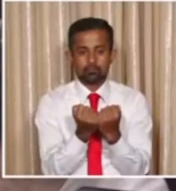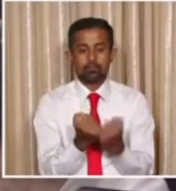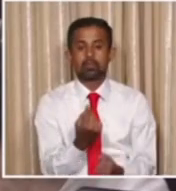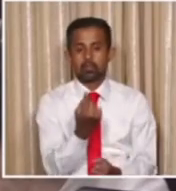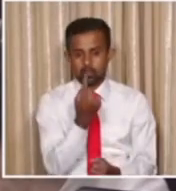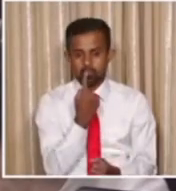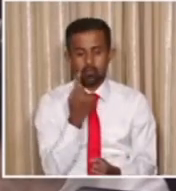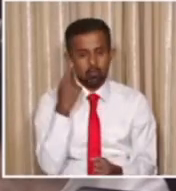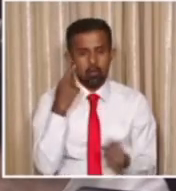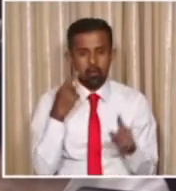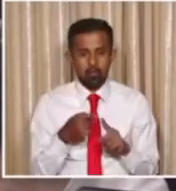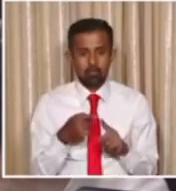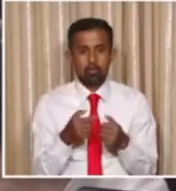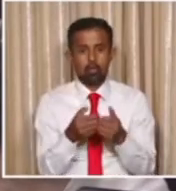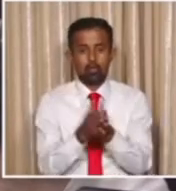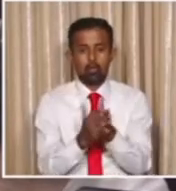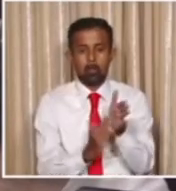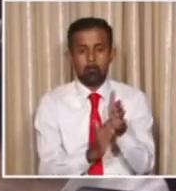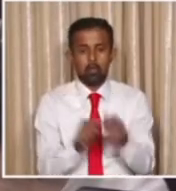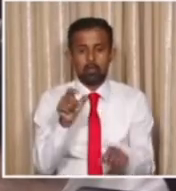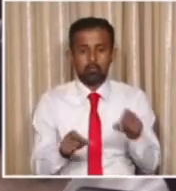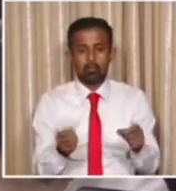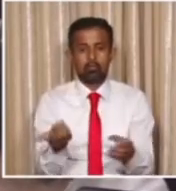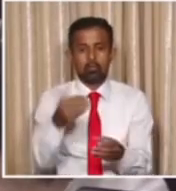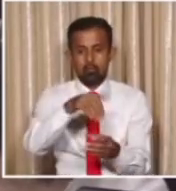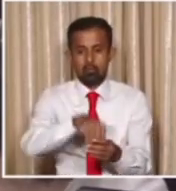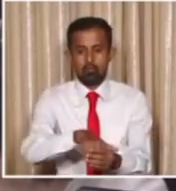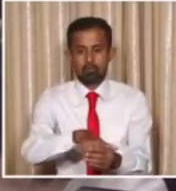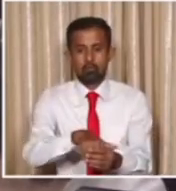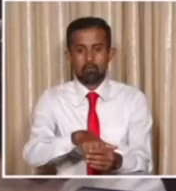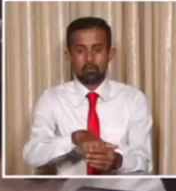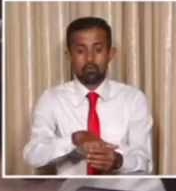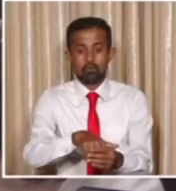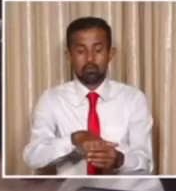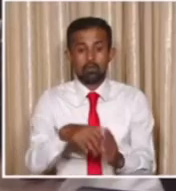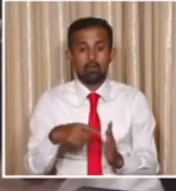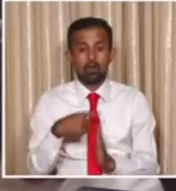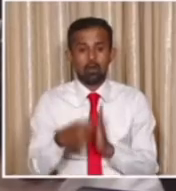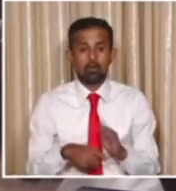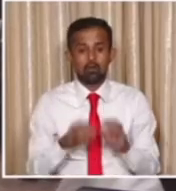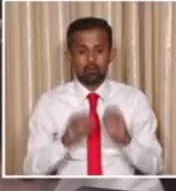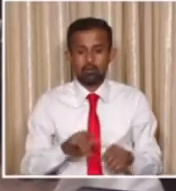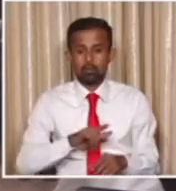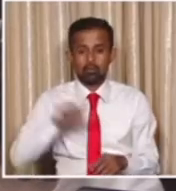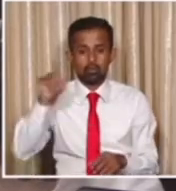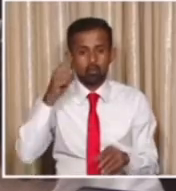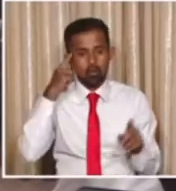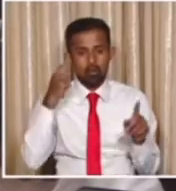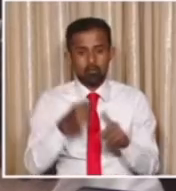ඉල්ලීමකුත් තිබ්බ මේ සම්බන්ධව ඔවුන්ගේ සමාජිකයනුත් ඇතුළත් කරලා මේ රට හැර යාම